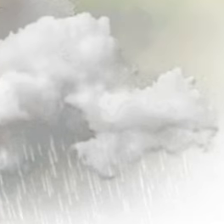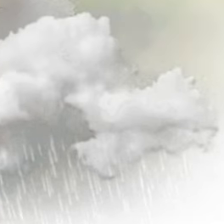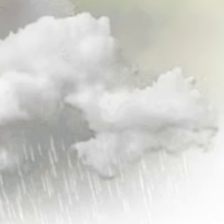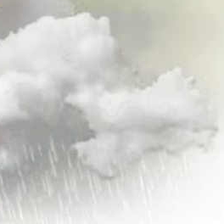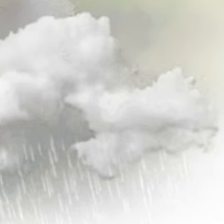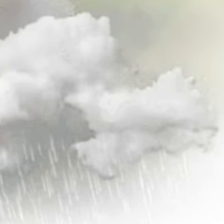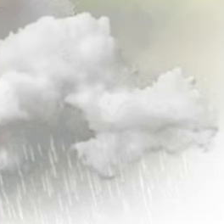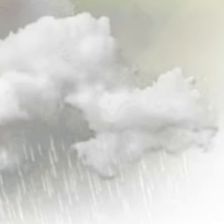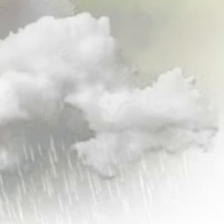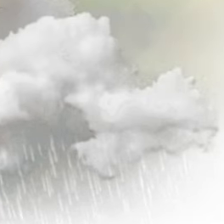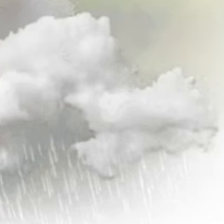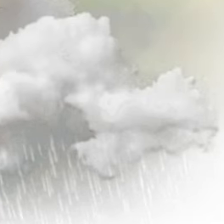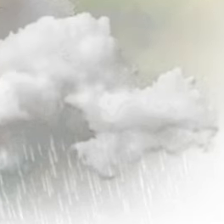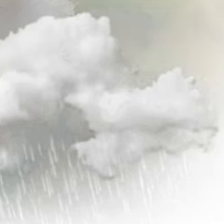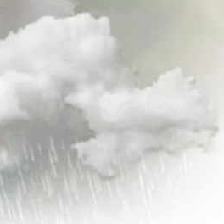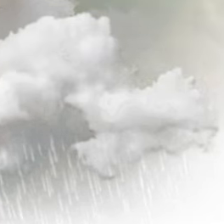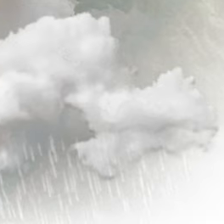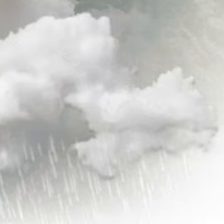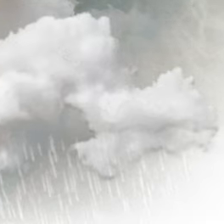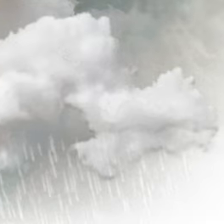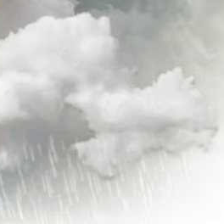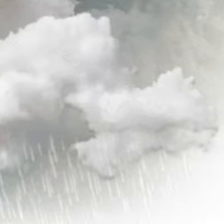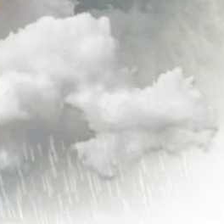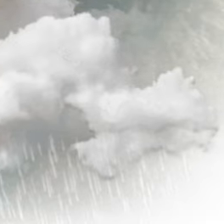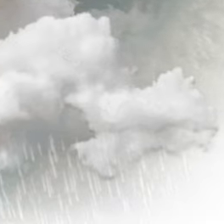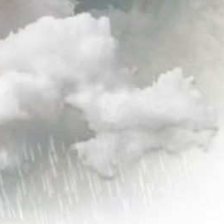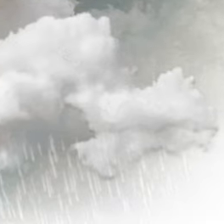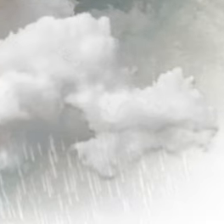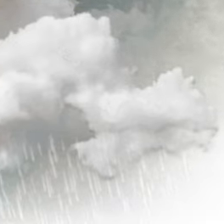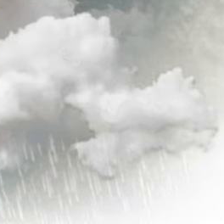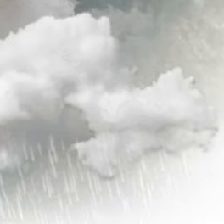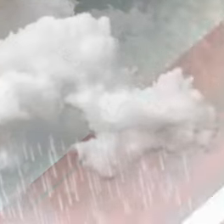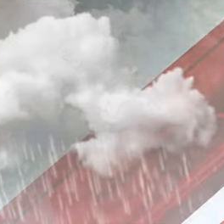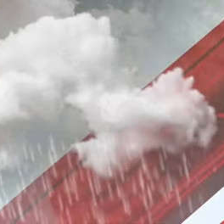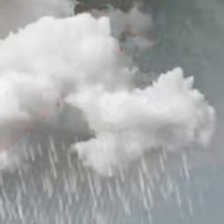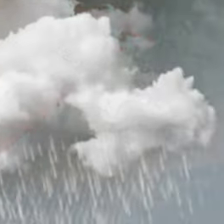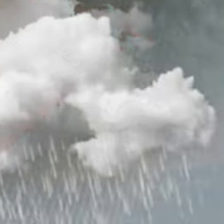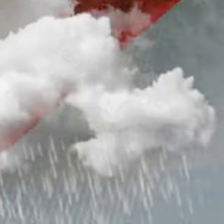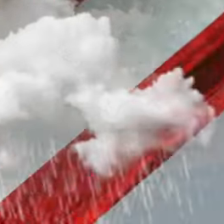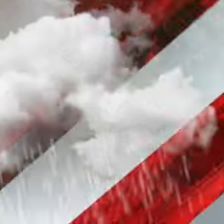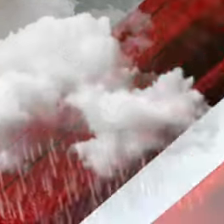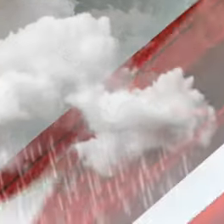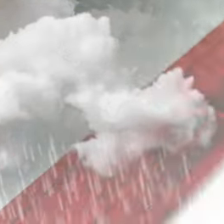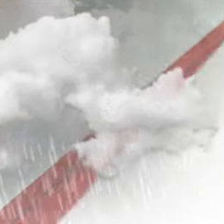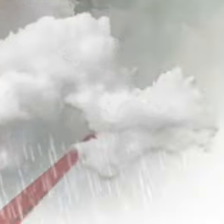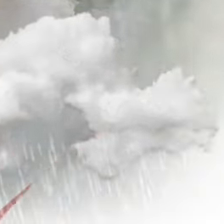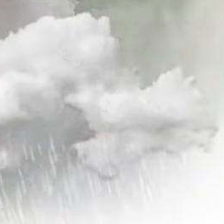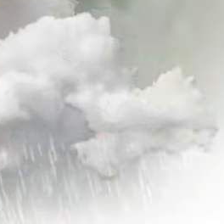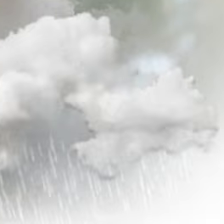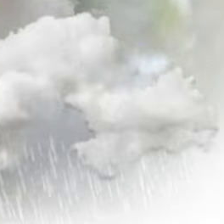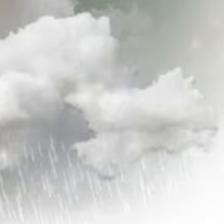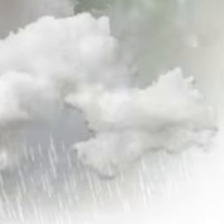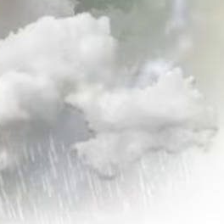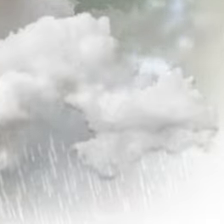каля 1 градуса цяпла раніцай да плюс 2 днём і да плюс 3 вечарам. Пахмурна,